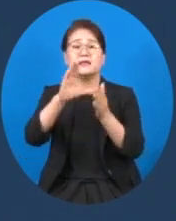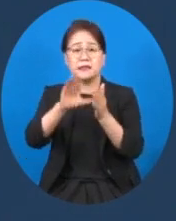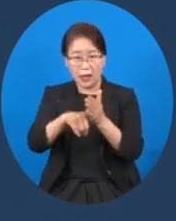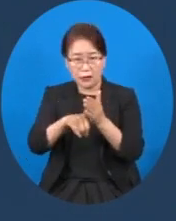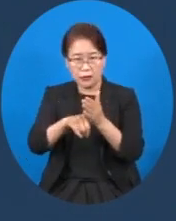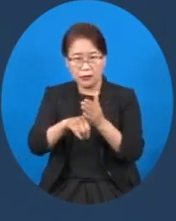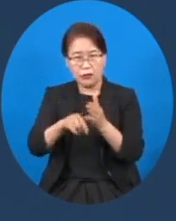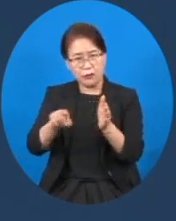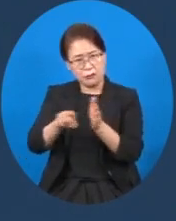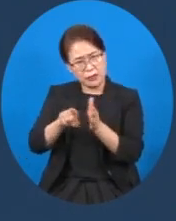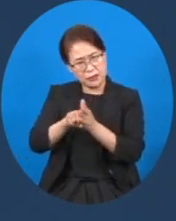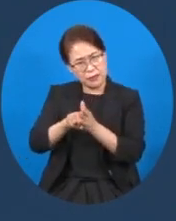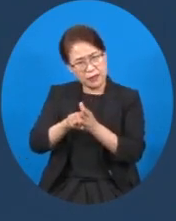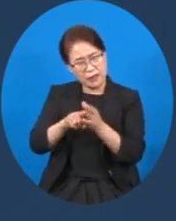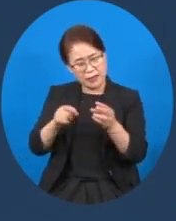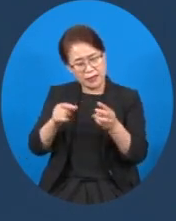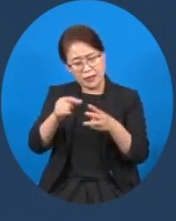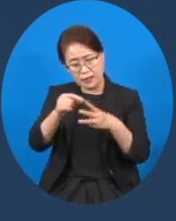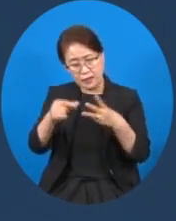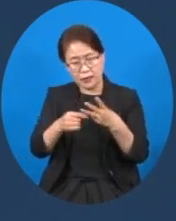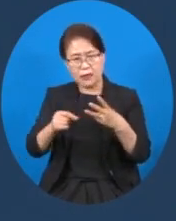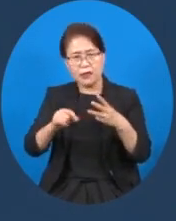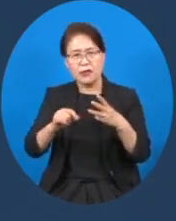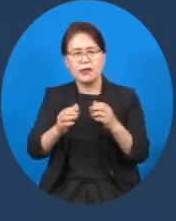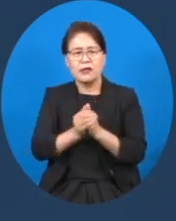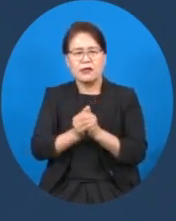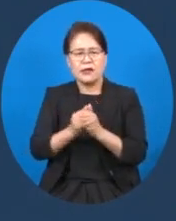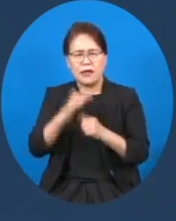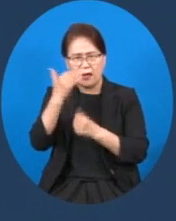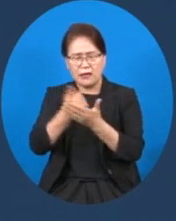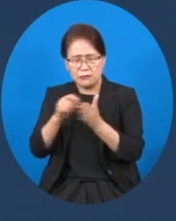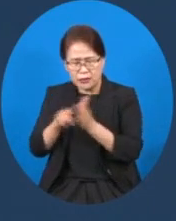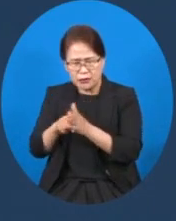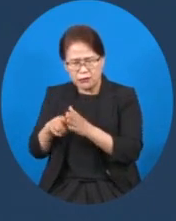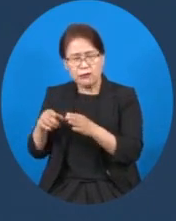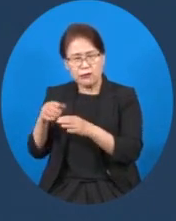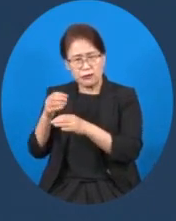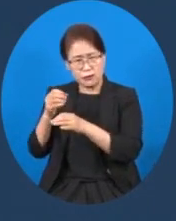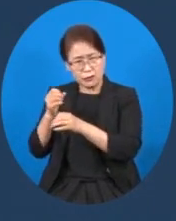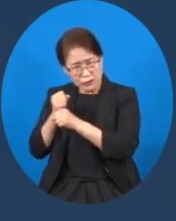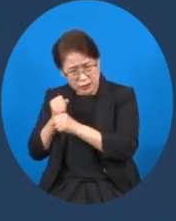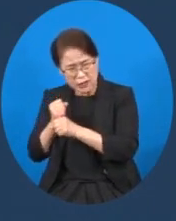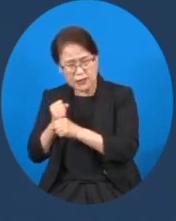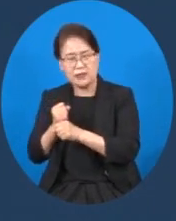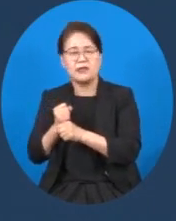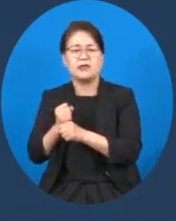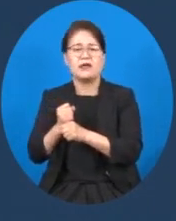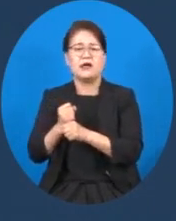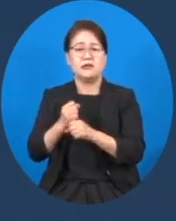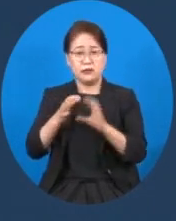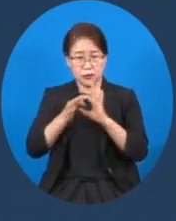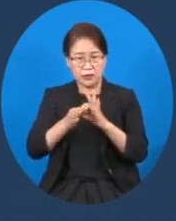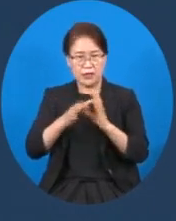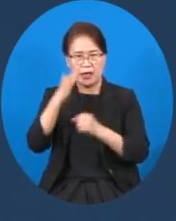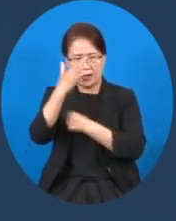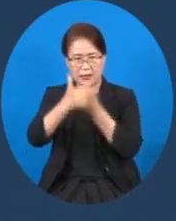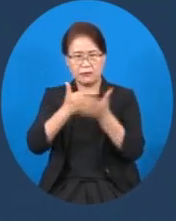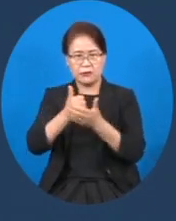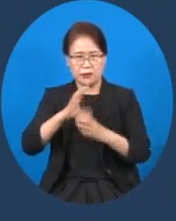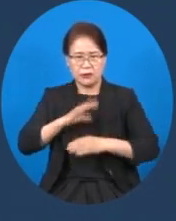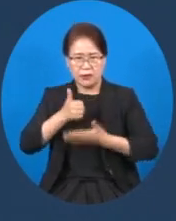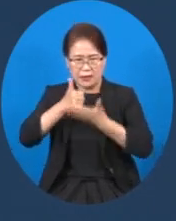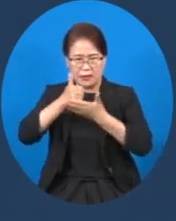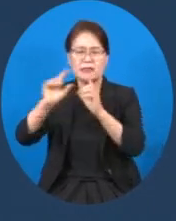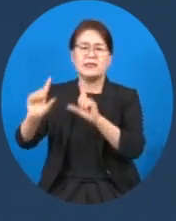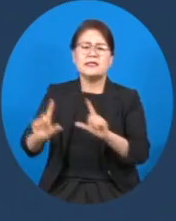우리의 믿음의 3대가 전적으로 하나님을 신뢰하고 의지함으로 하나님을 경외하는 삶을